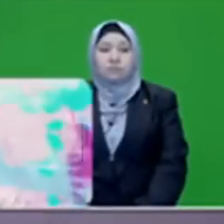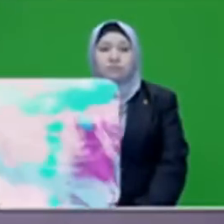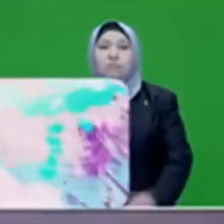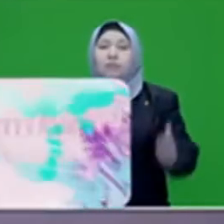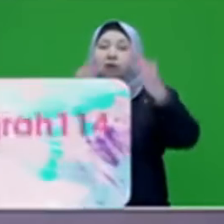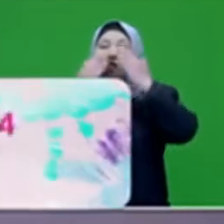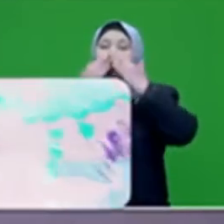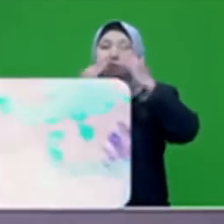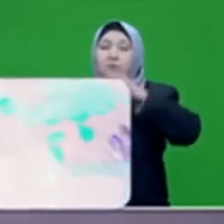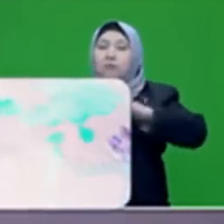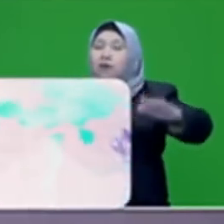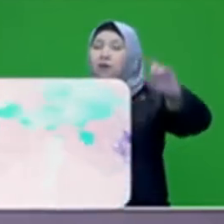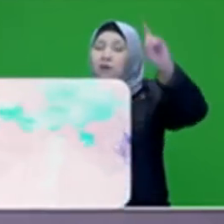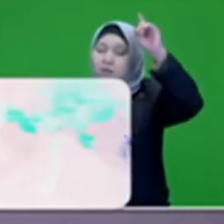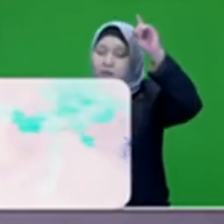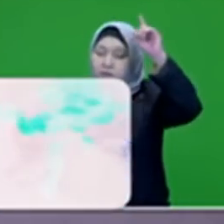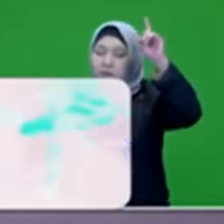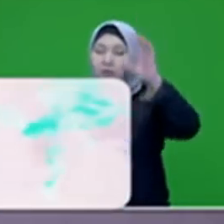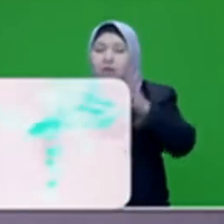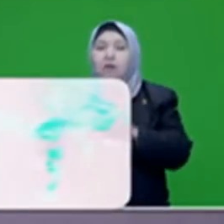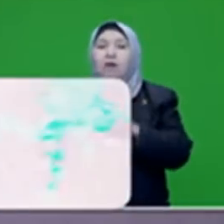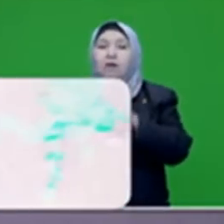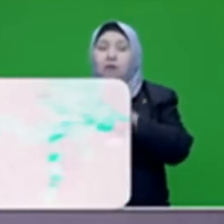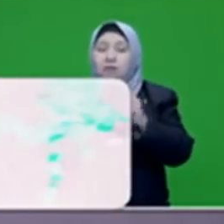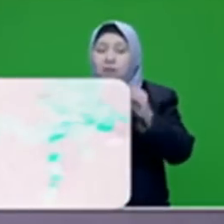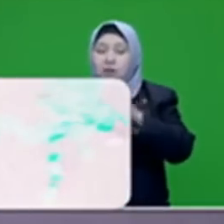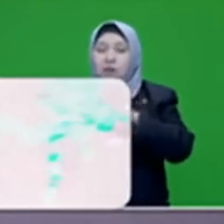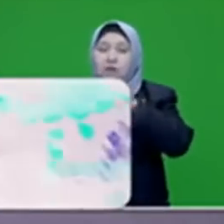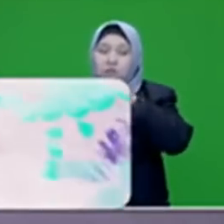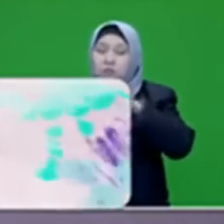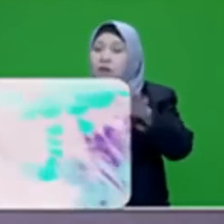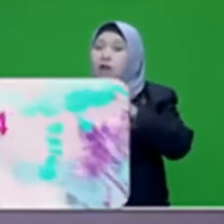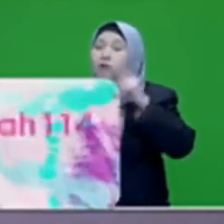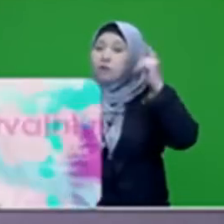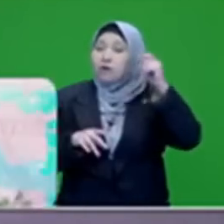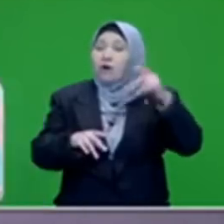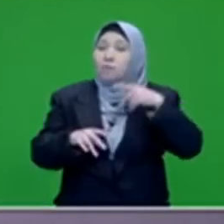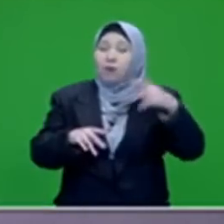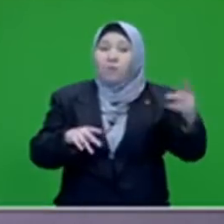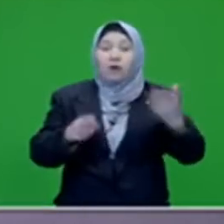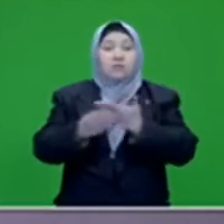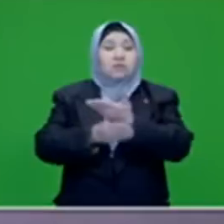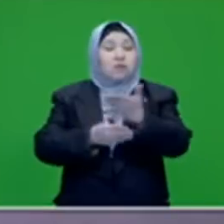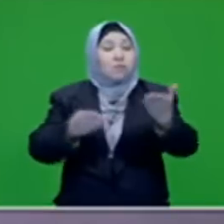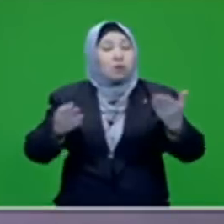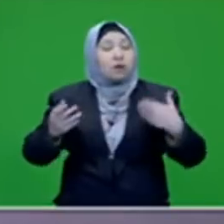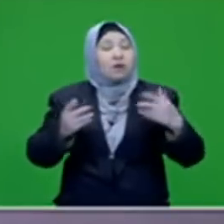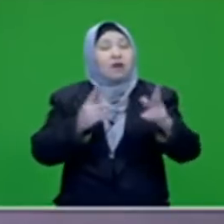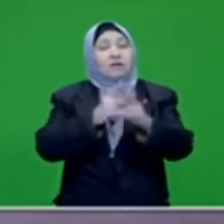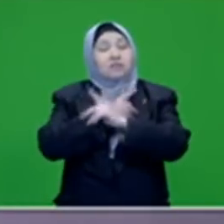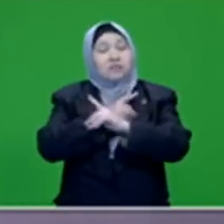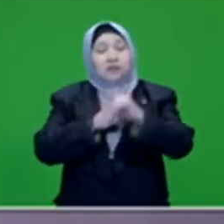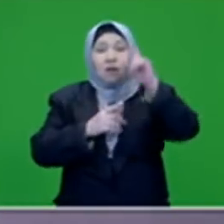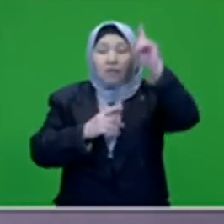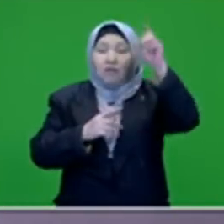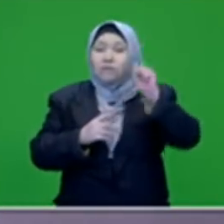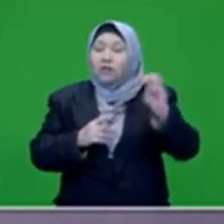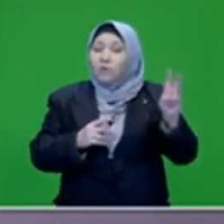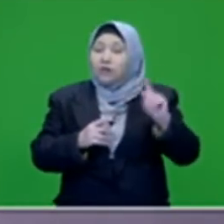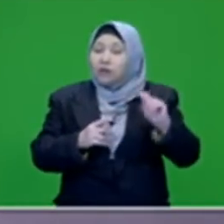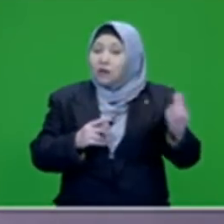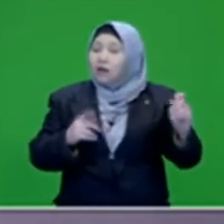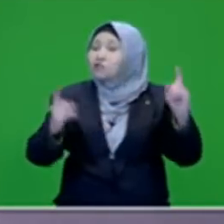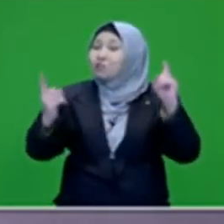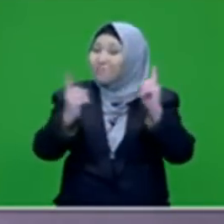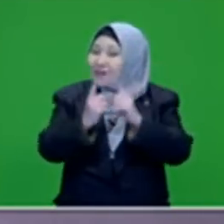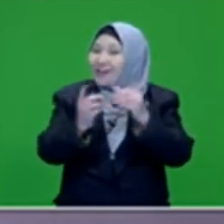Alhamdulillah, semua alhamdulillah wassalatu wassalamu ala Rasulillah wa ba'd. Tuan-tuan dan puan-puan sahabat Al-Quran yang dikasihi oleh Allah Subhanahu wa taala sekalian, bertemu kembali